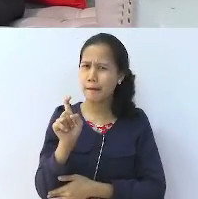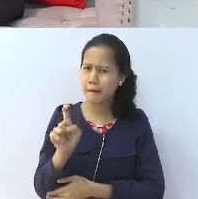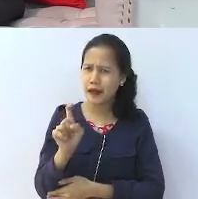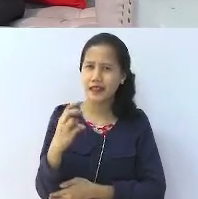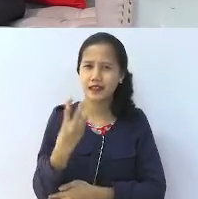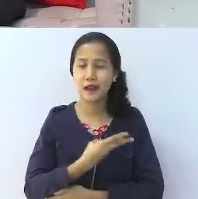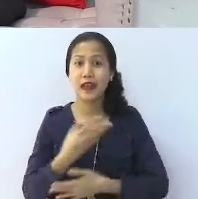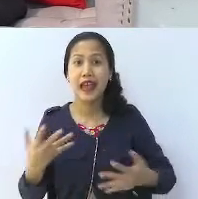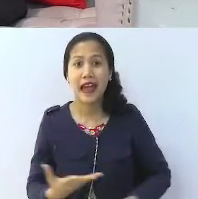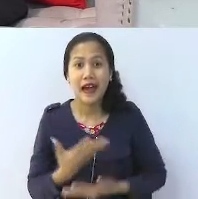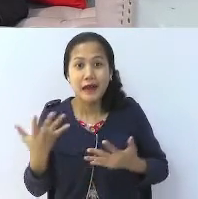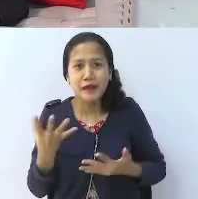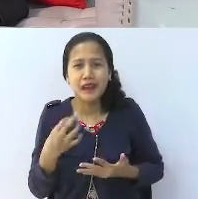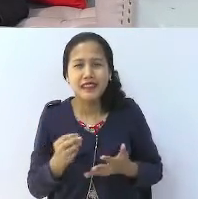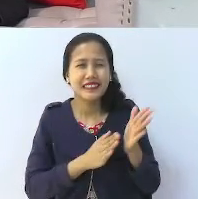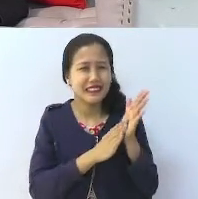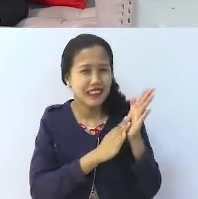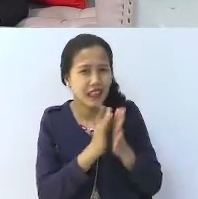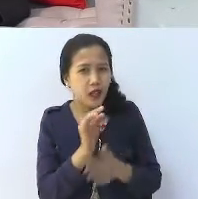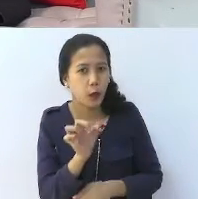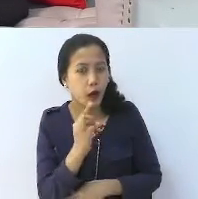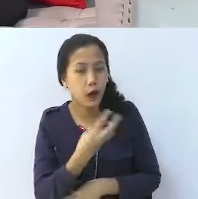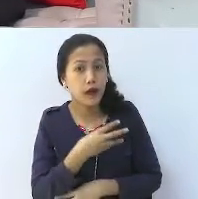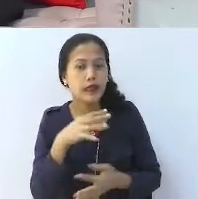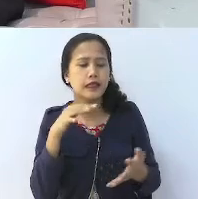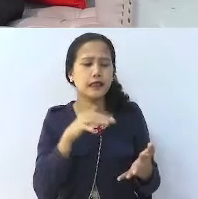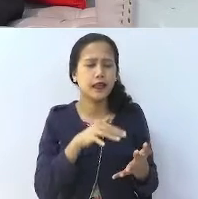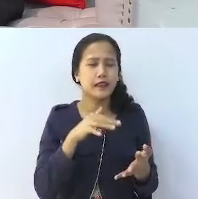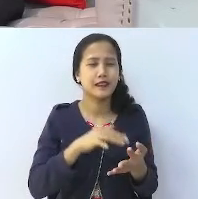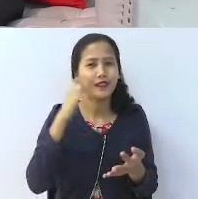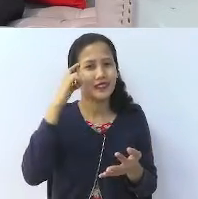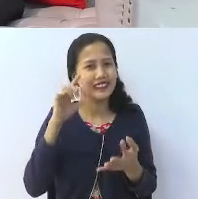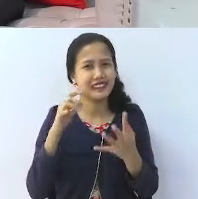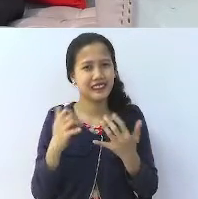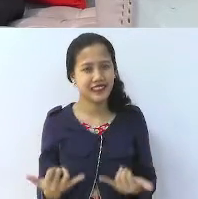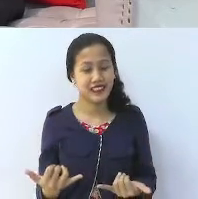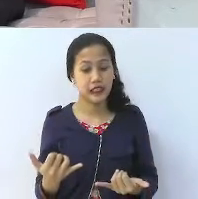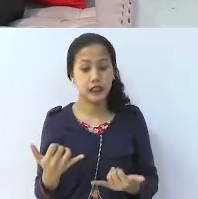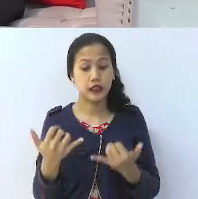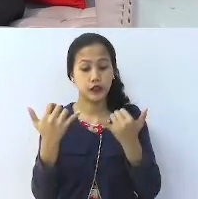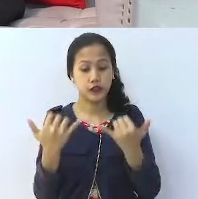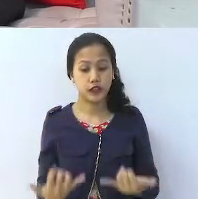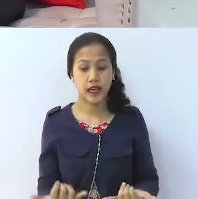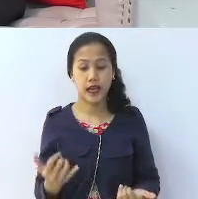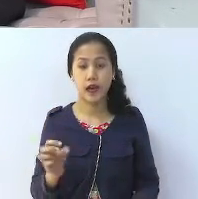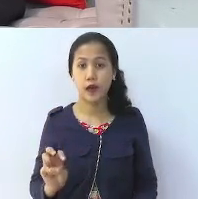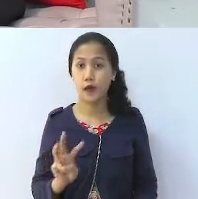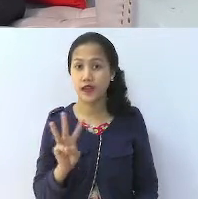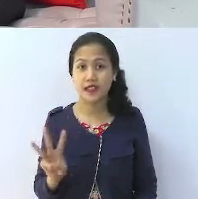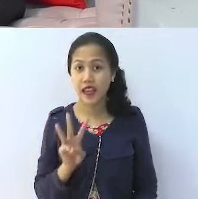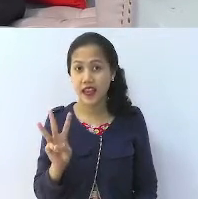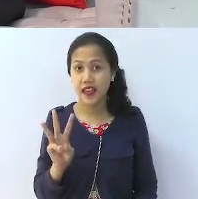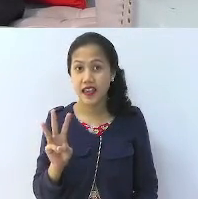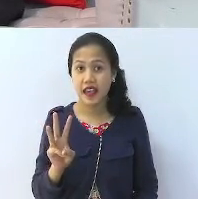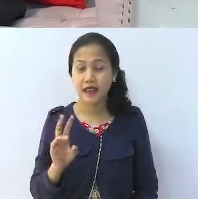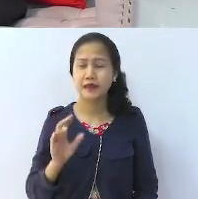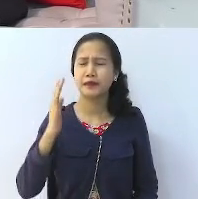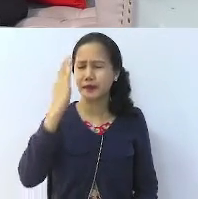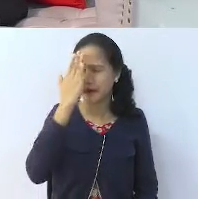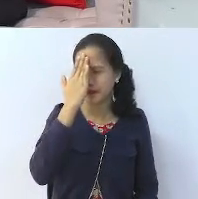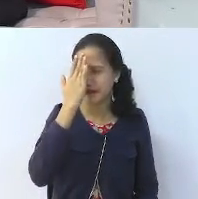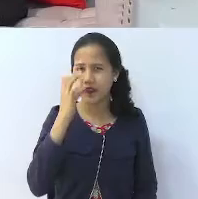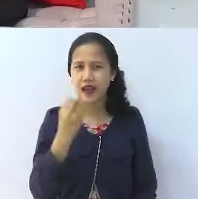pangkalusugan. Our very own health program ng CBBC-CSI, mga kapatid. Kaya muli